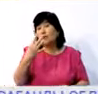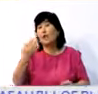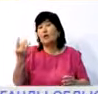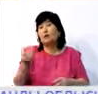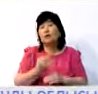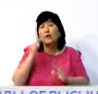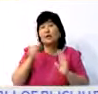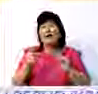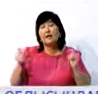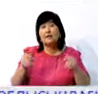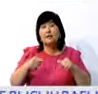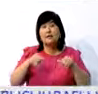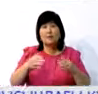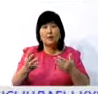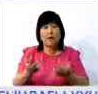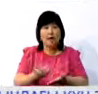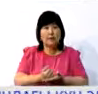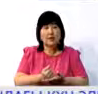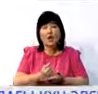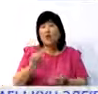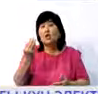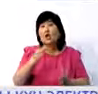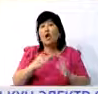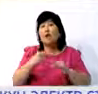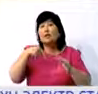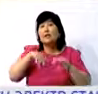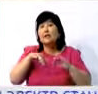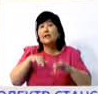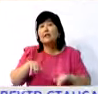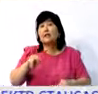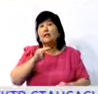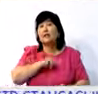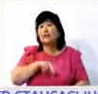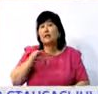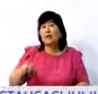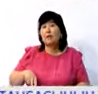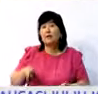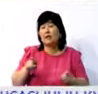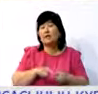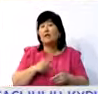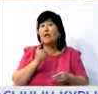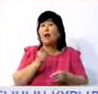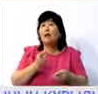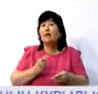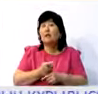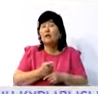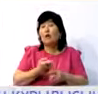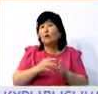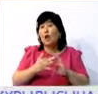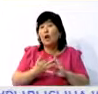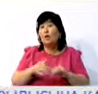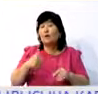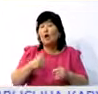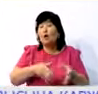тыңдалып, тиісті шешімдер қабылданды. Сондай-ақ Шиелі аудандық ішкі істер бөлімінің бастығына да сын садағы тиді. Жыл басында аудандағы